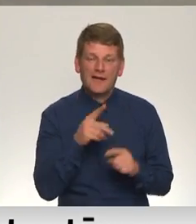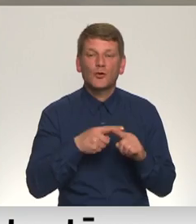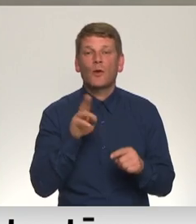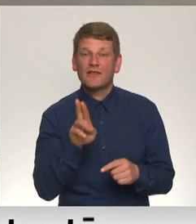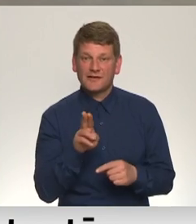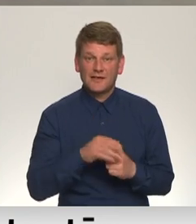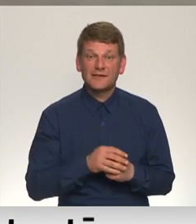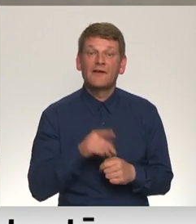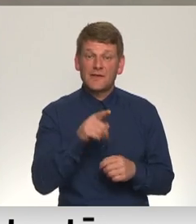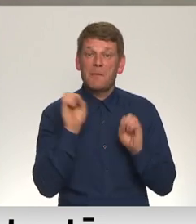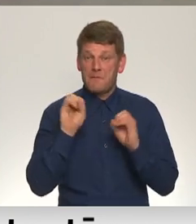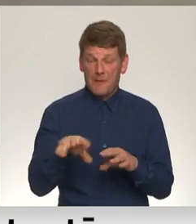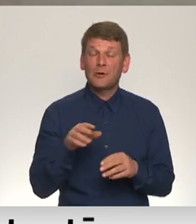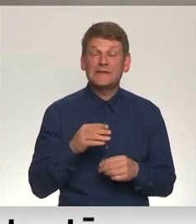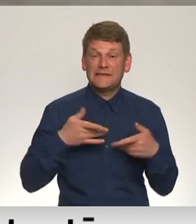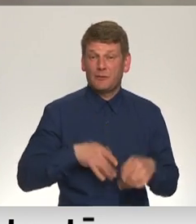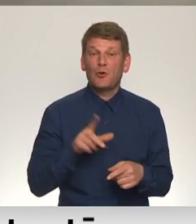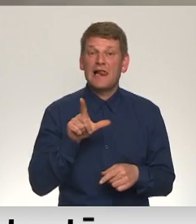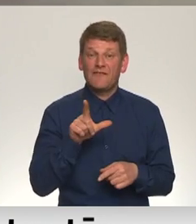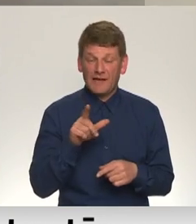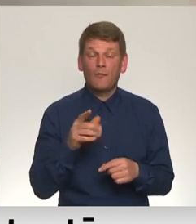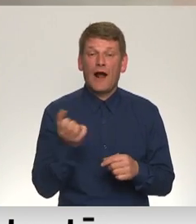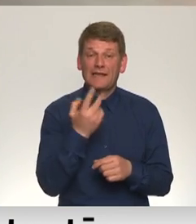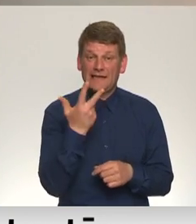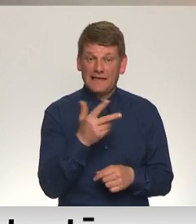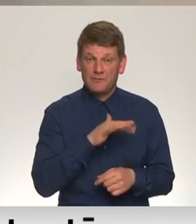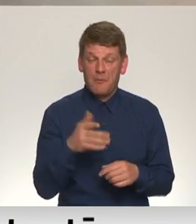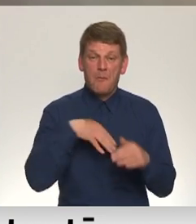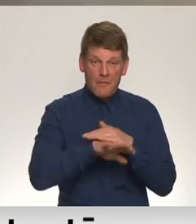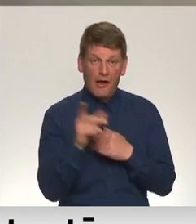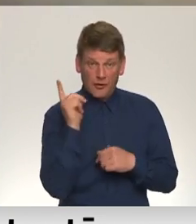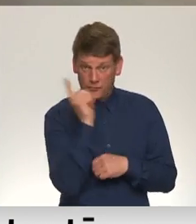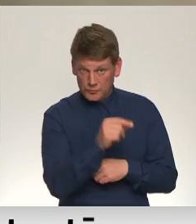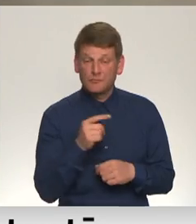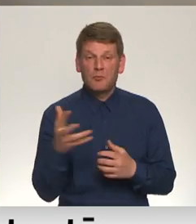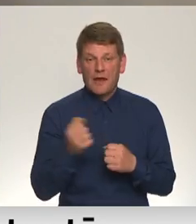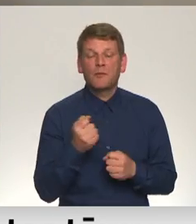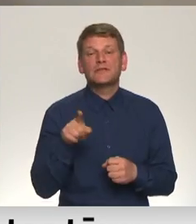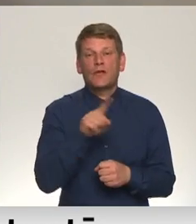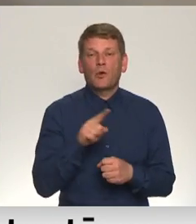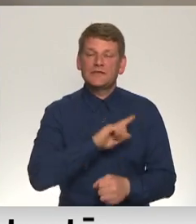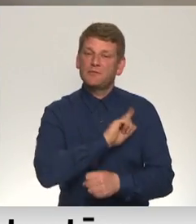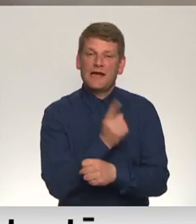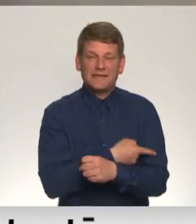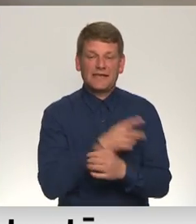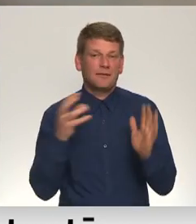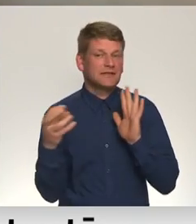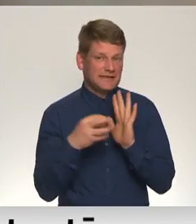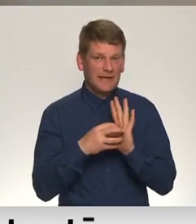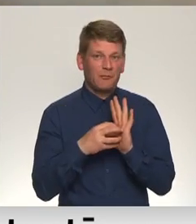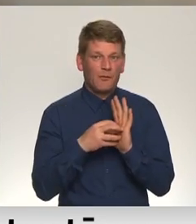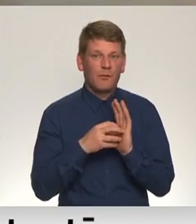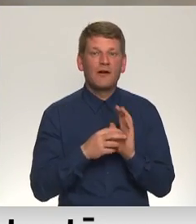Nazars. Viņi pametot dzimto Ļvīvu ar saviem trim bērniem, bēgļu gaitās līdz paņēmuši arī vienu no savas tautas spēcīgākajiem simboliem